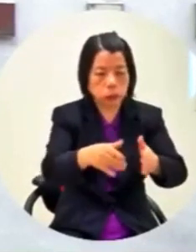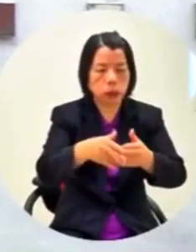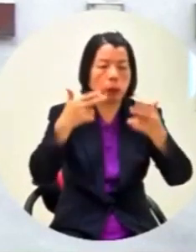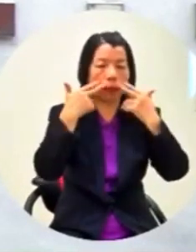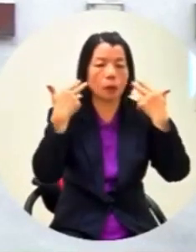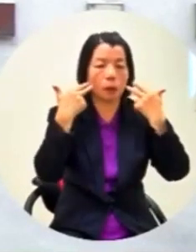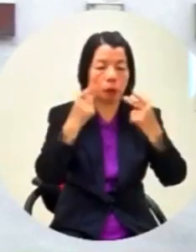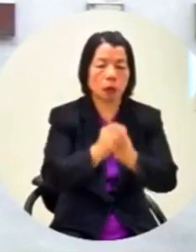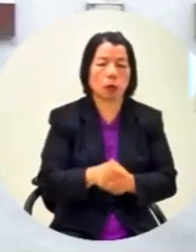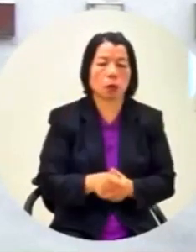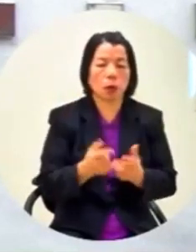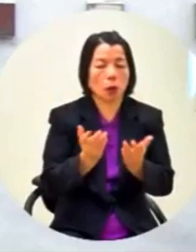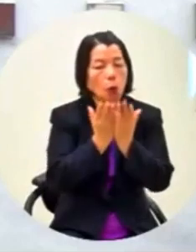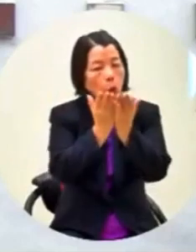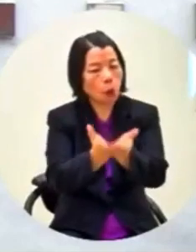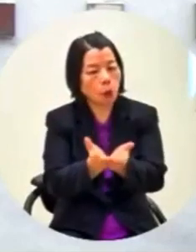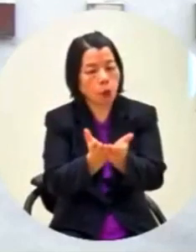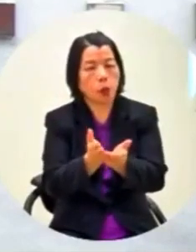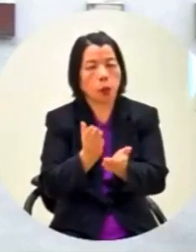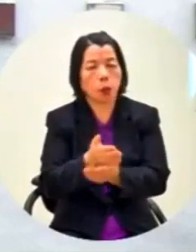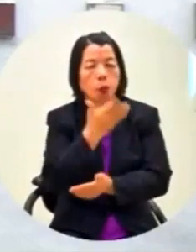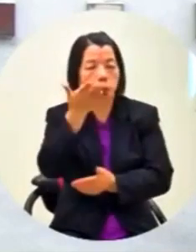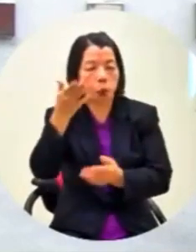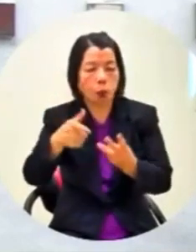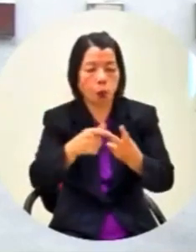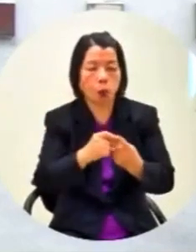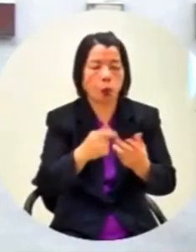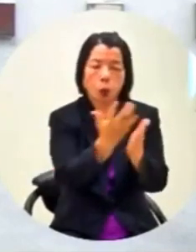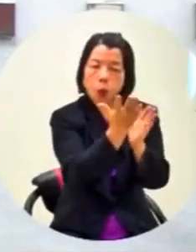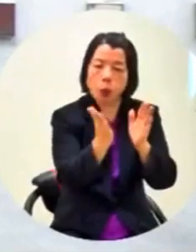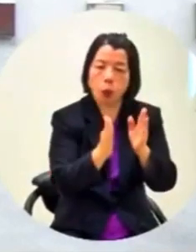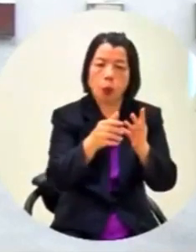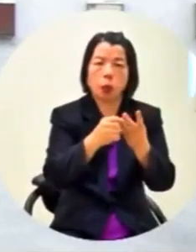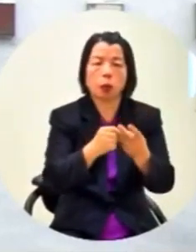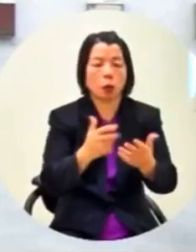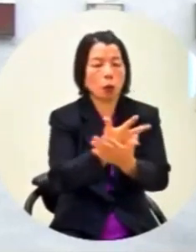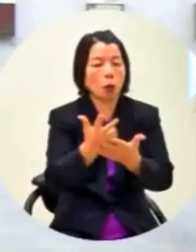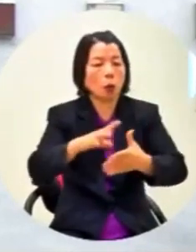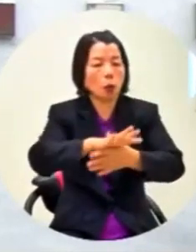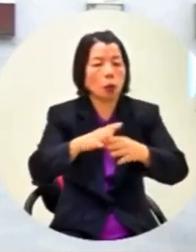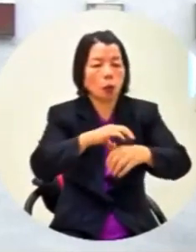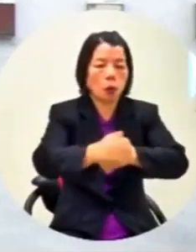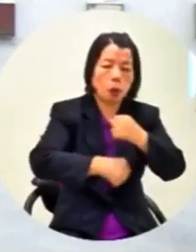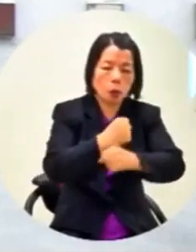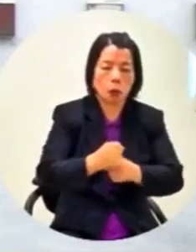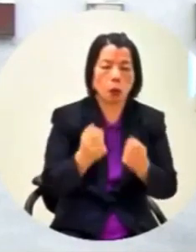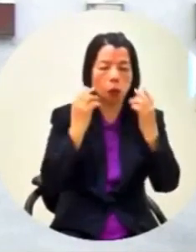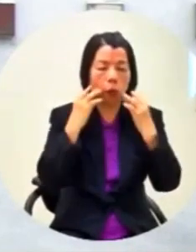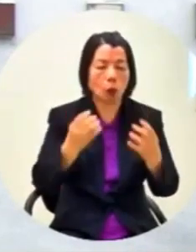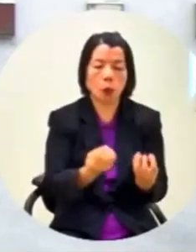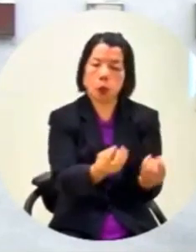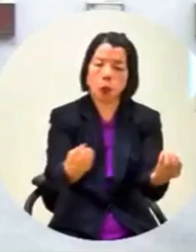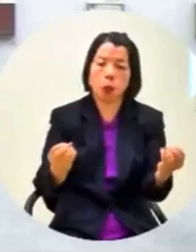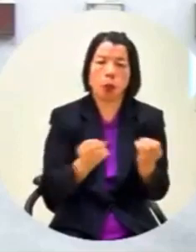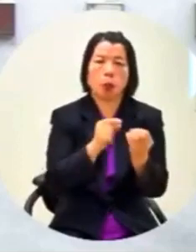轮、游艇、会展、艺文活动、花卉交易，还有非常